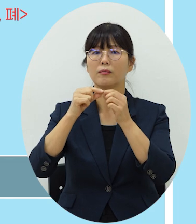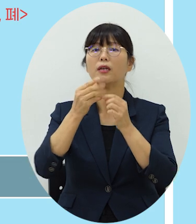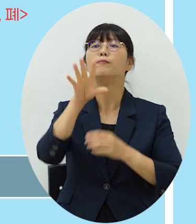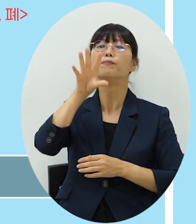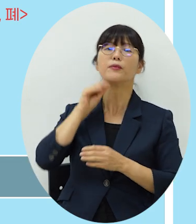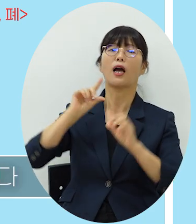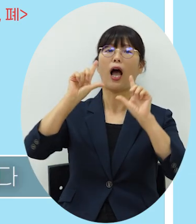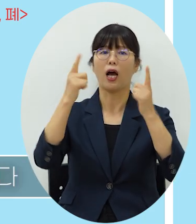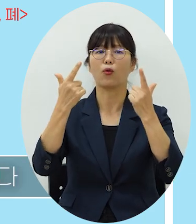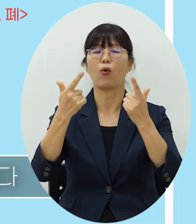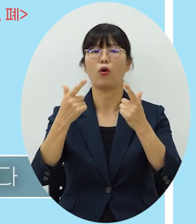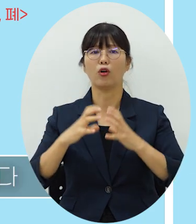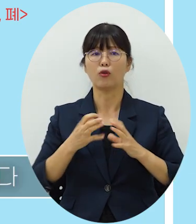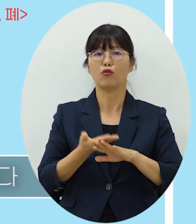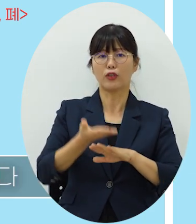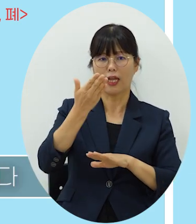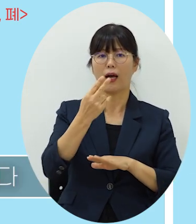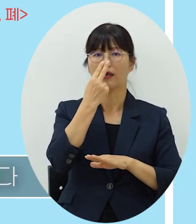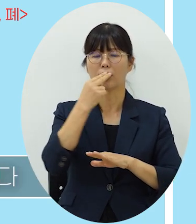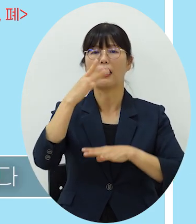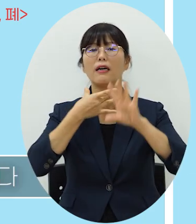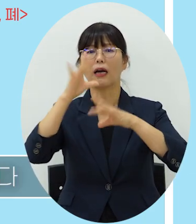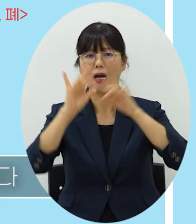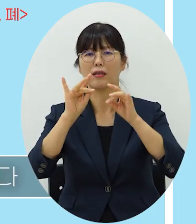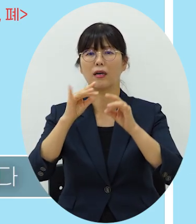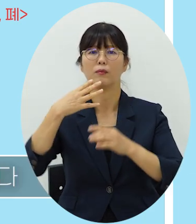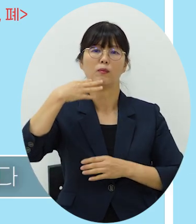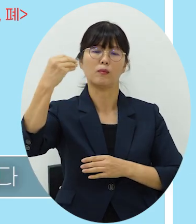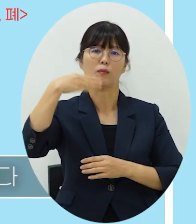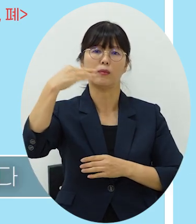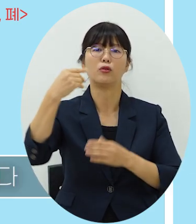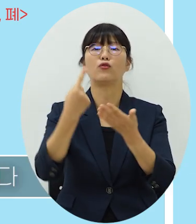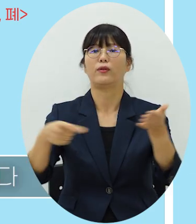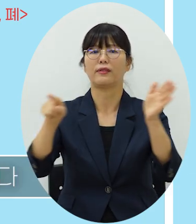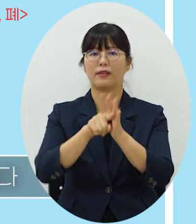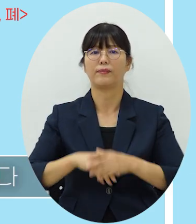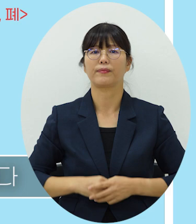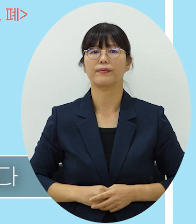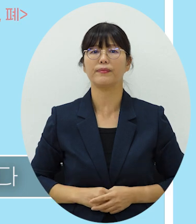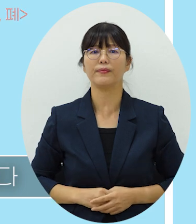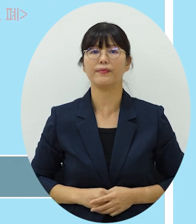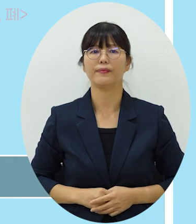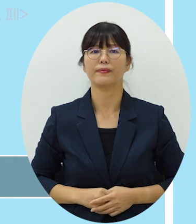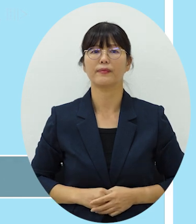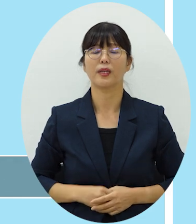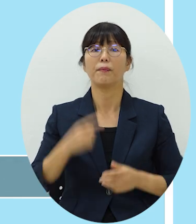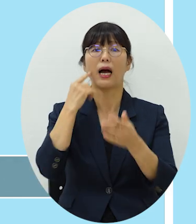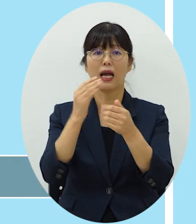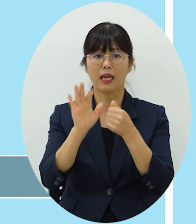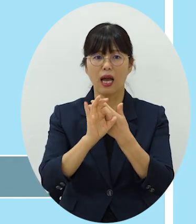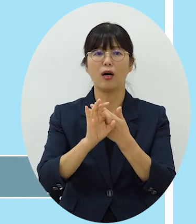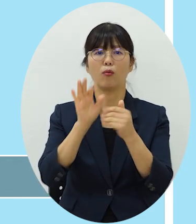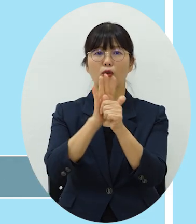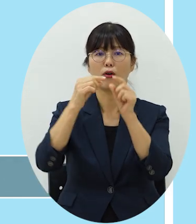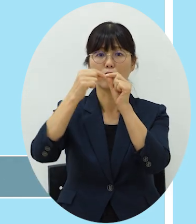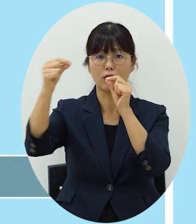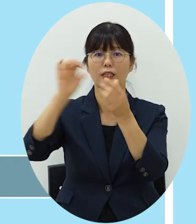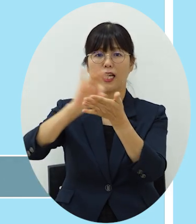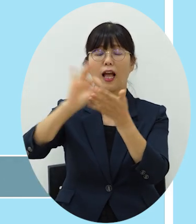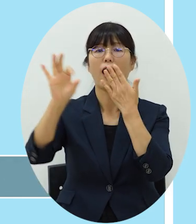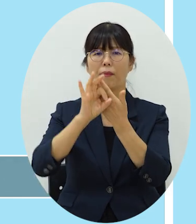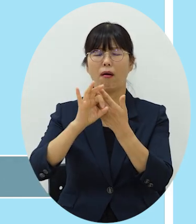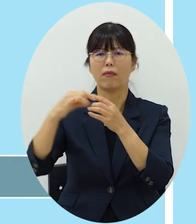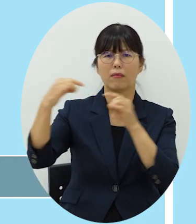기도로 넘어가지 않도록 풍선 위에 쌓이는 침과 분비물을 흡인으로 제거하기 위한 관입니다. 만약 보조 석션줄을